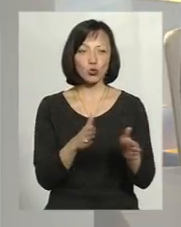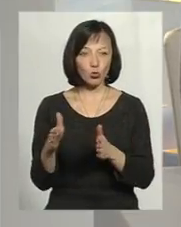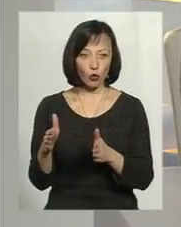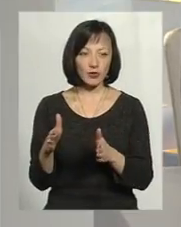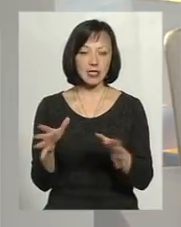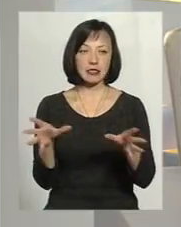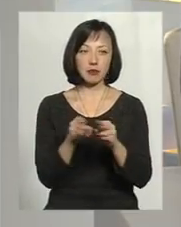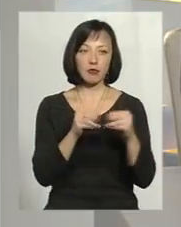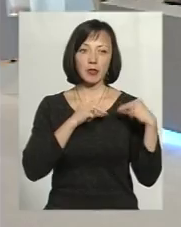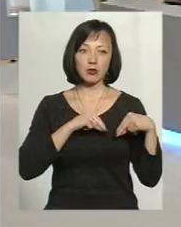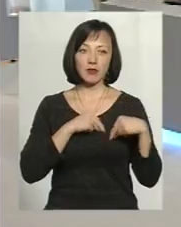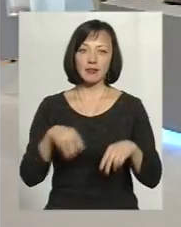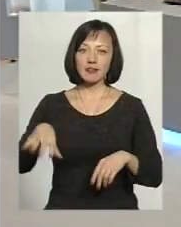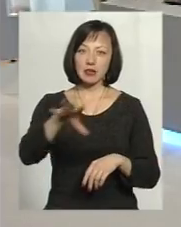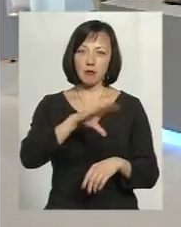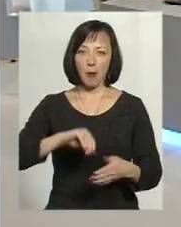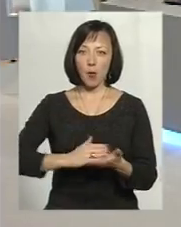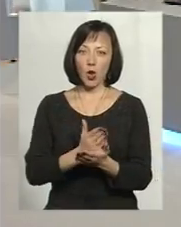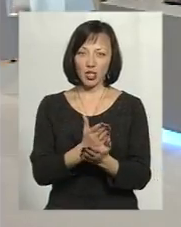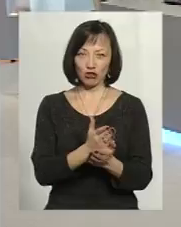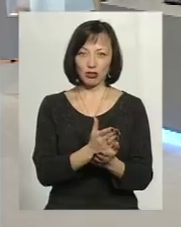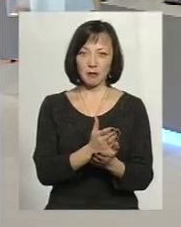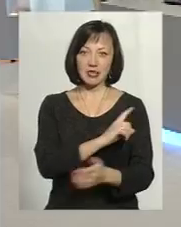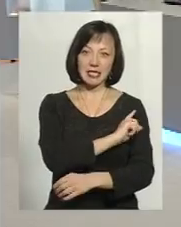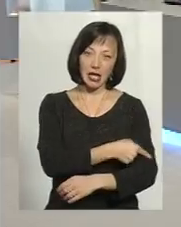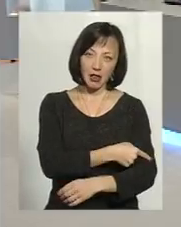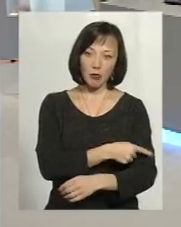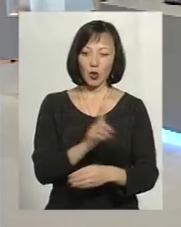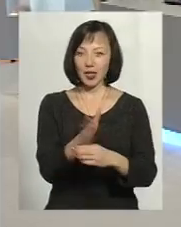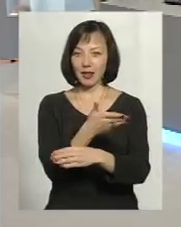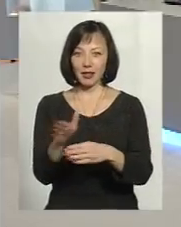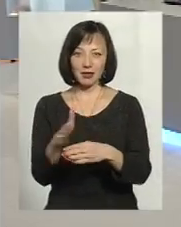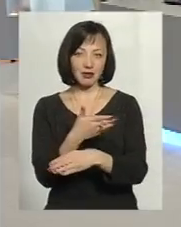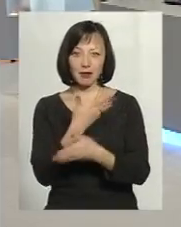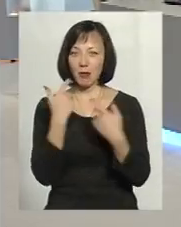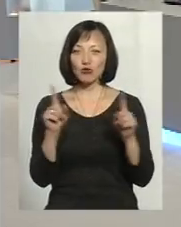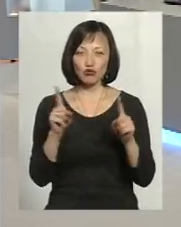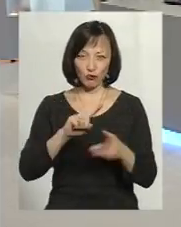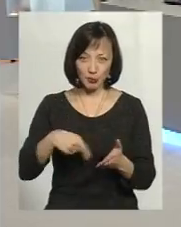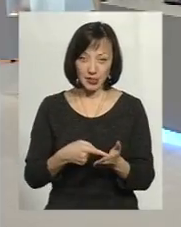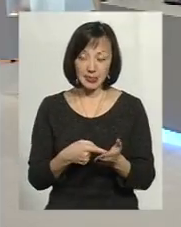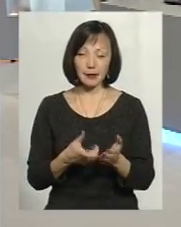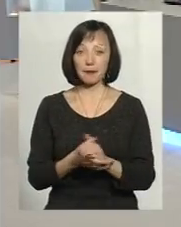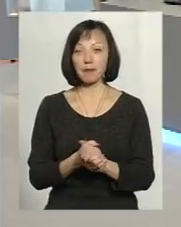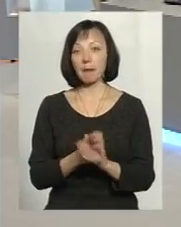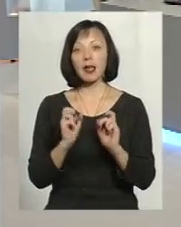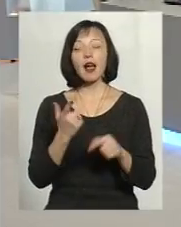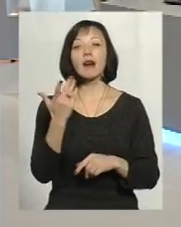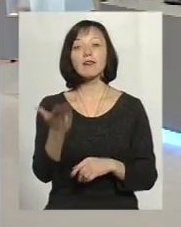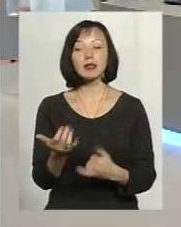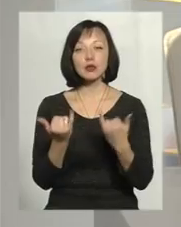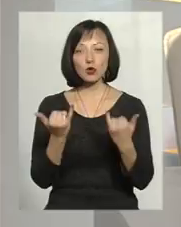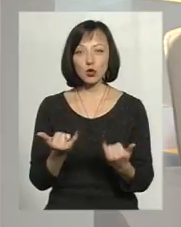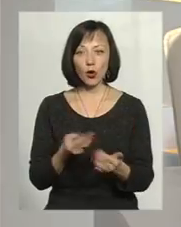готовність співпрацювати з усіма політичними силами, що ділити в місті нема що. Як ви на